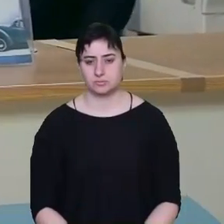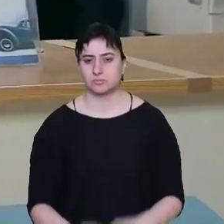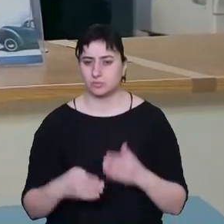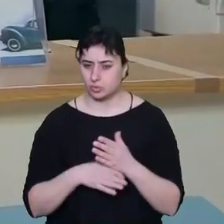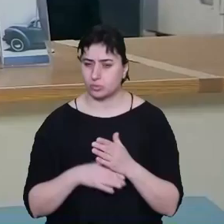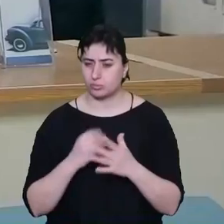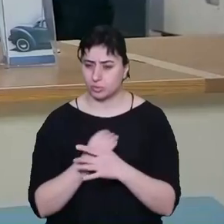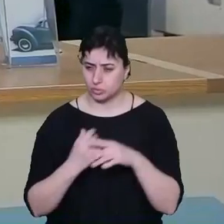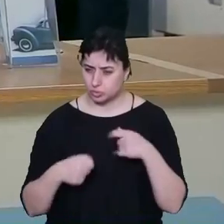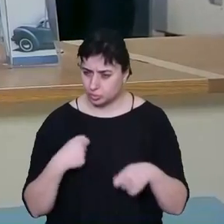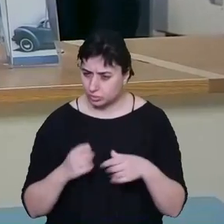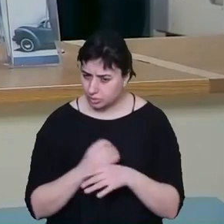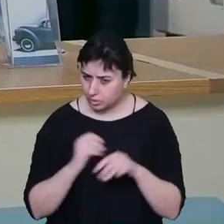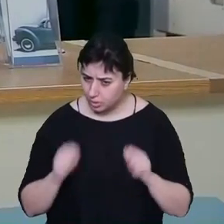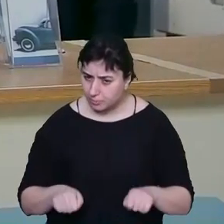Gerçekten bankayı soydu mu?